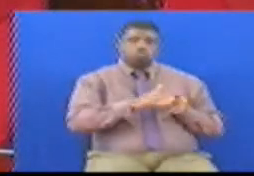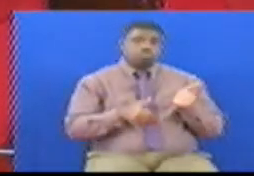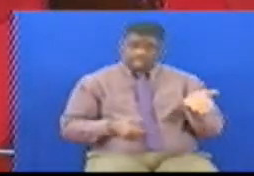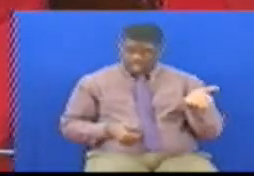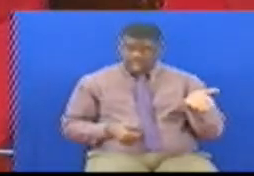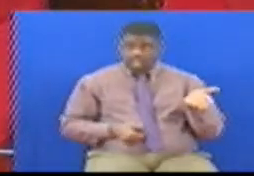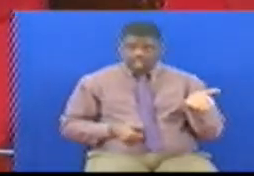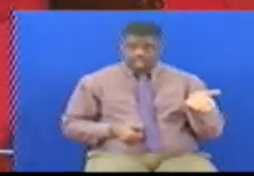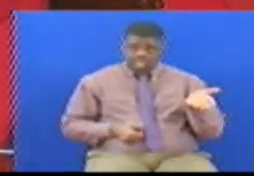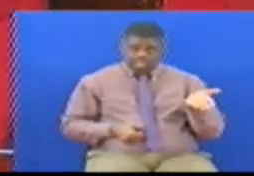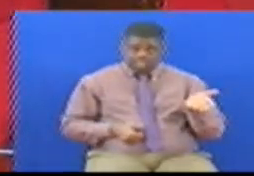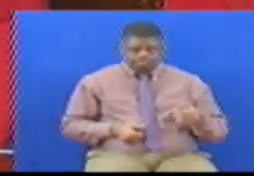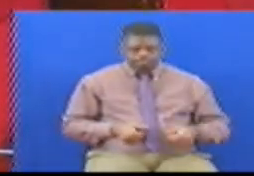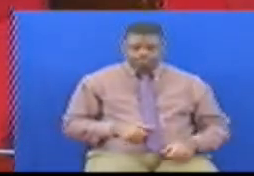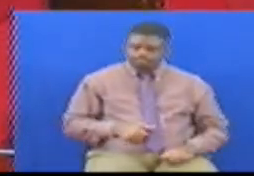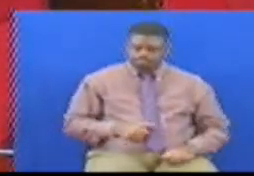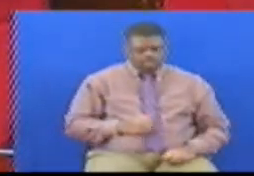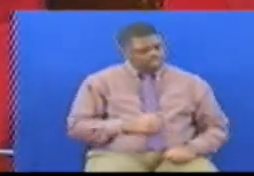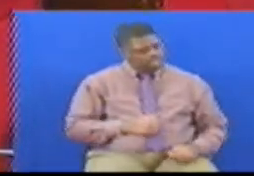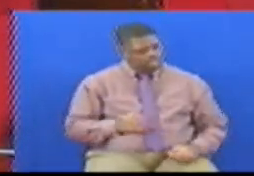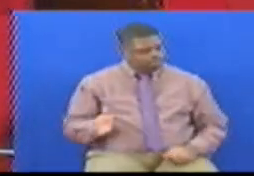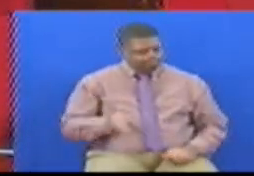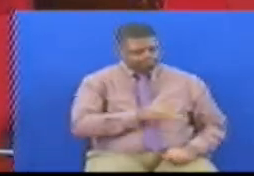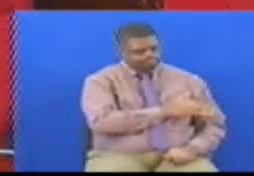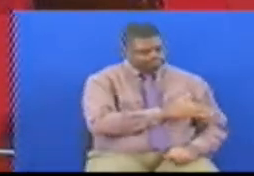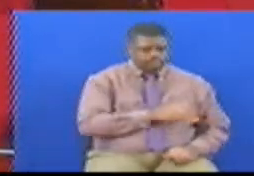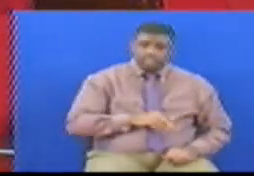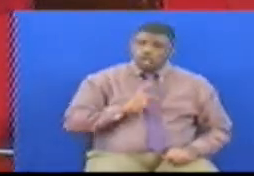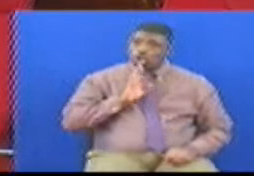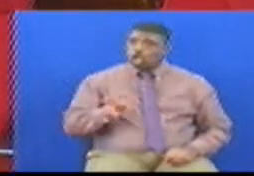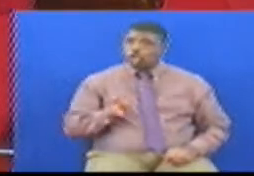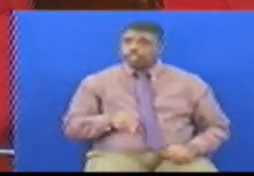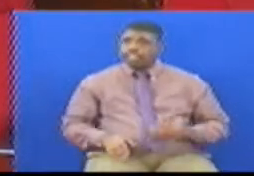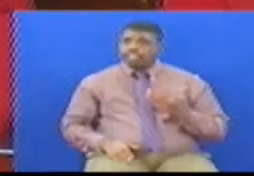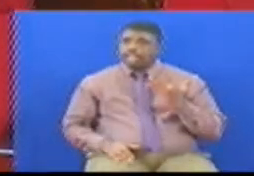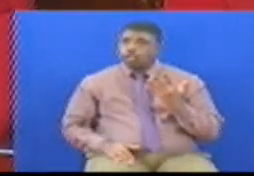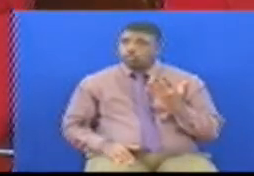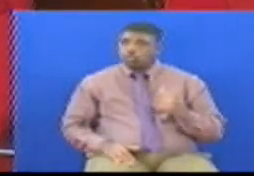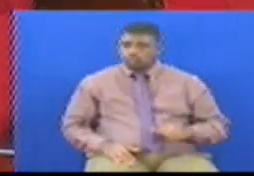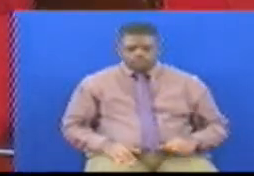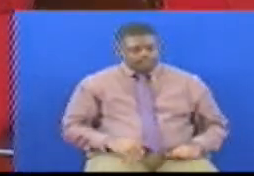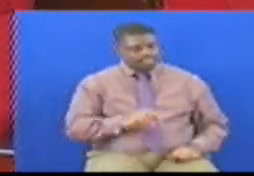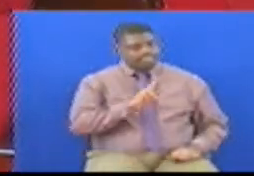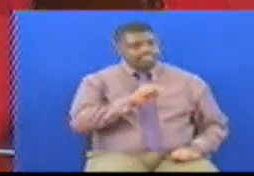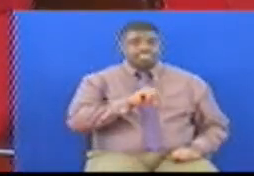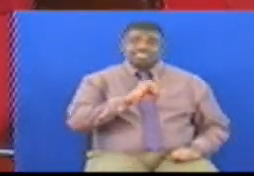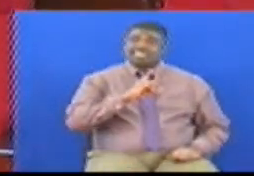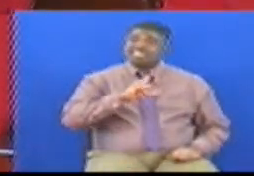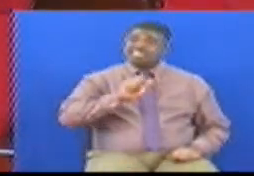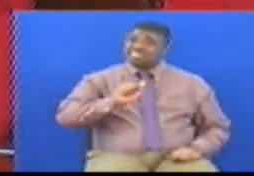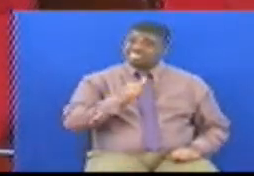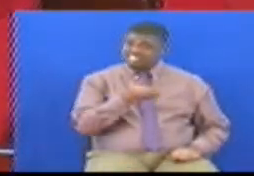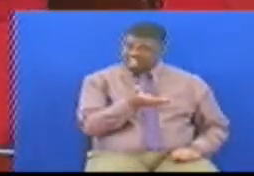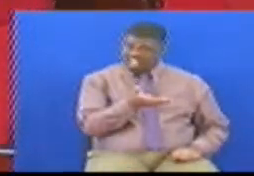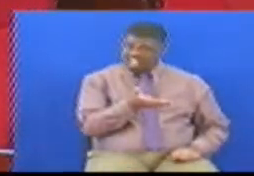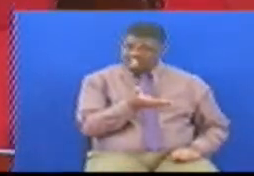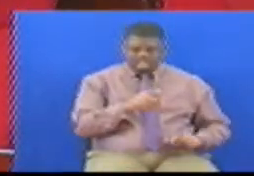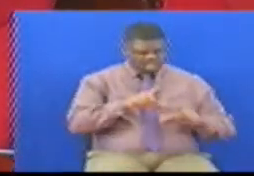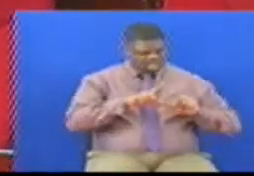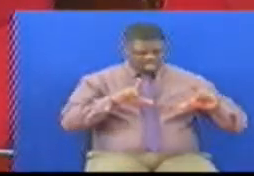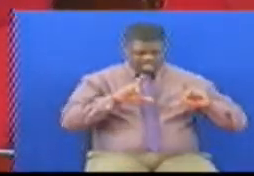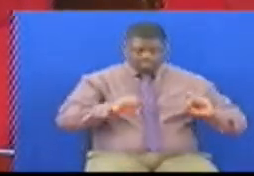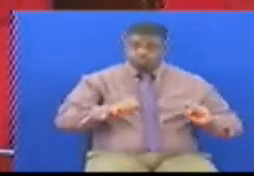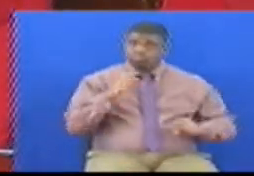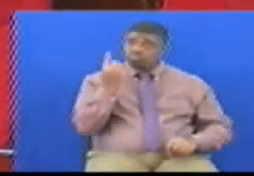husika. Hoja namba 5, mamlaka ya vitambulisho vya taifa NIDA. Mheshimiwa Speaker, uchambuzi wa kamati katika taarifa ya ukaguzi